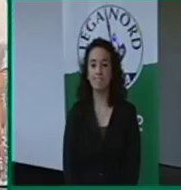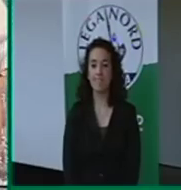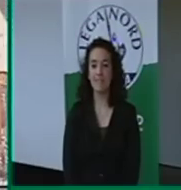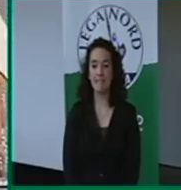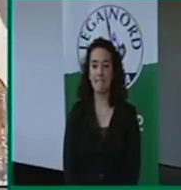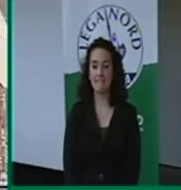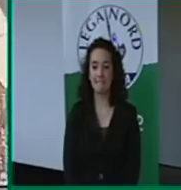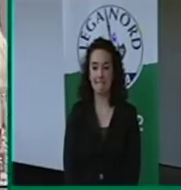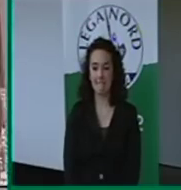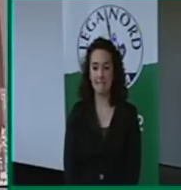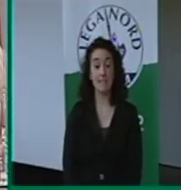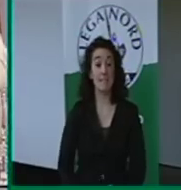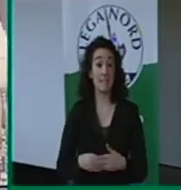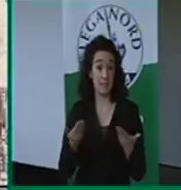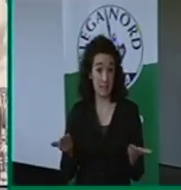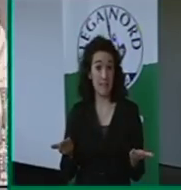no all proseguiamo